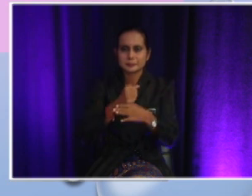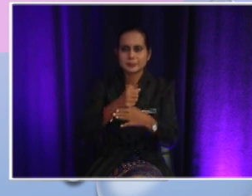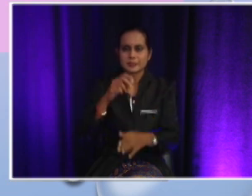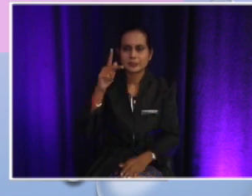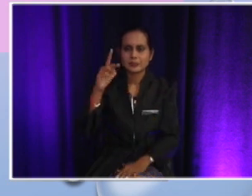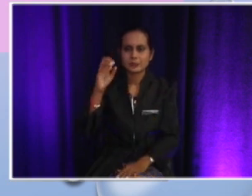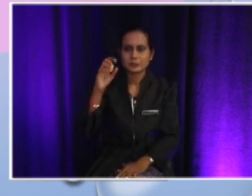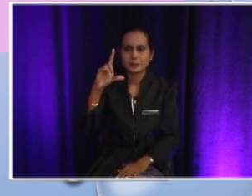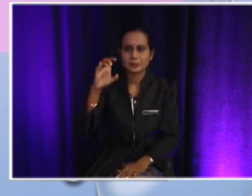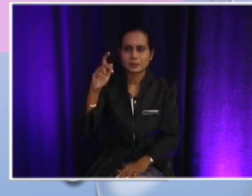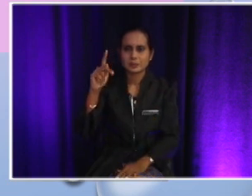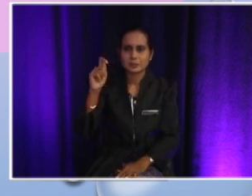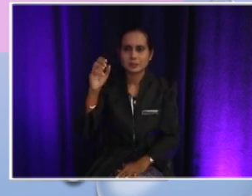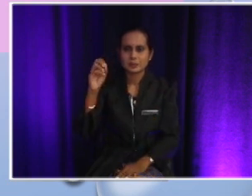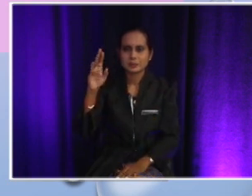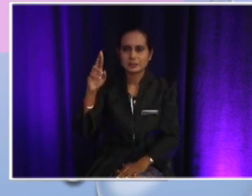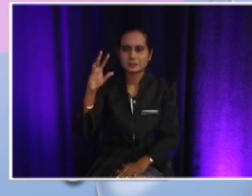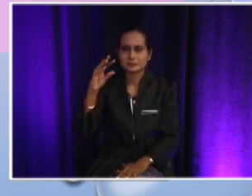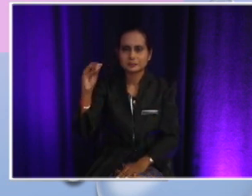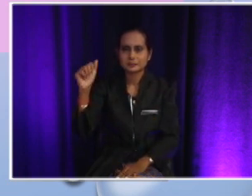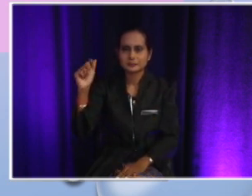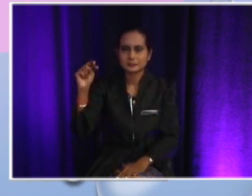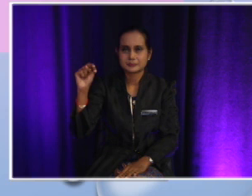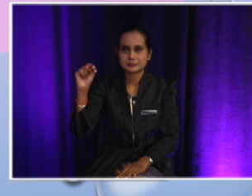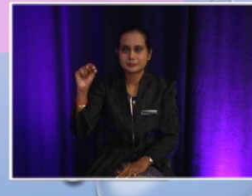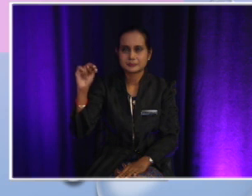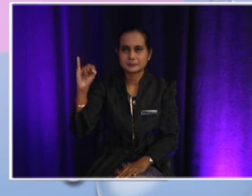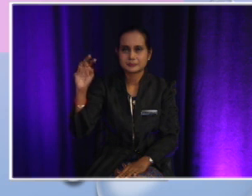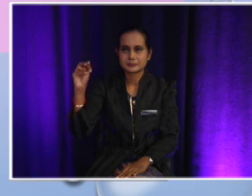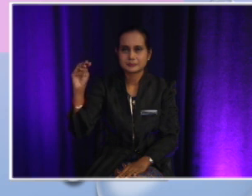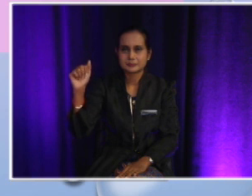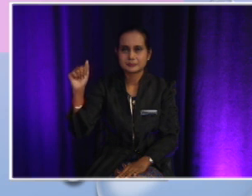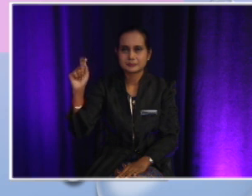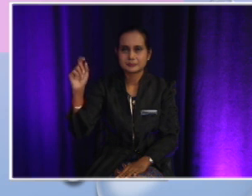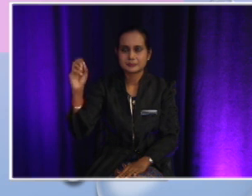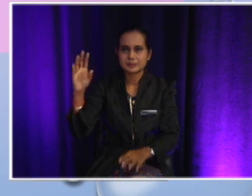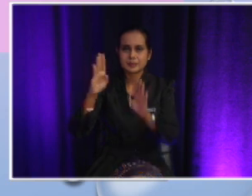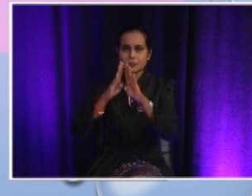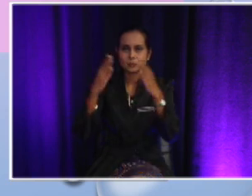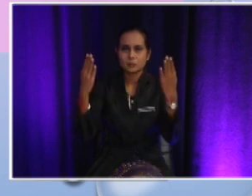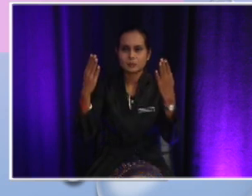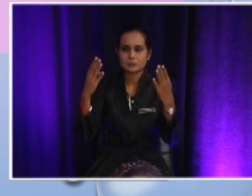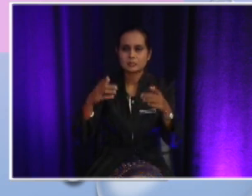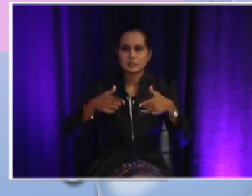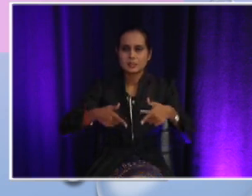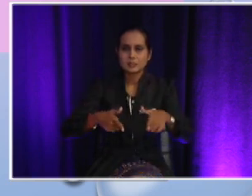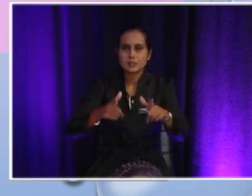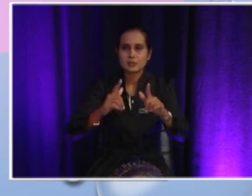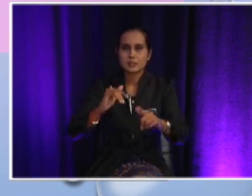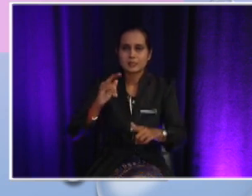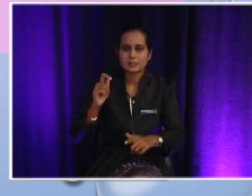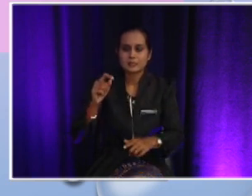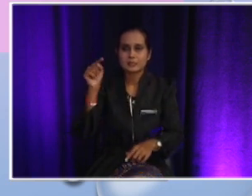dia jadi terbuka. Okey, suis dia terbuka. Bila terbuka di sini laluan IC ni adalah